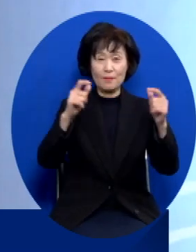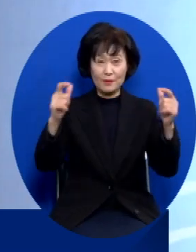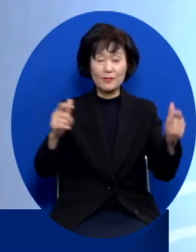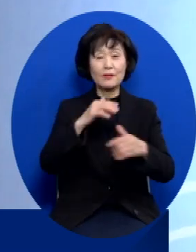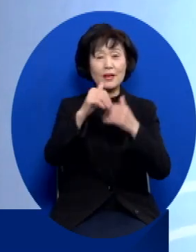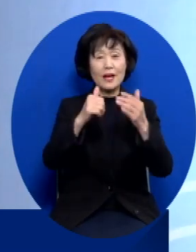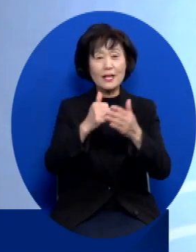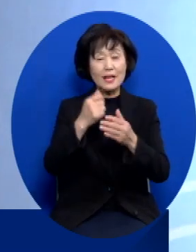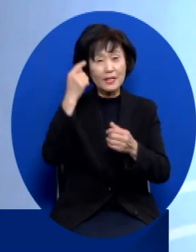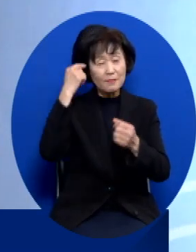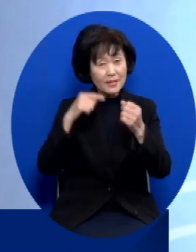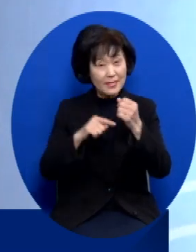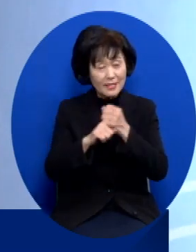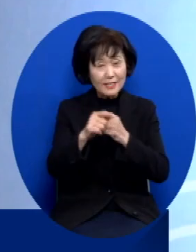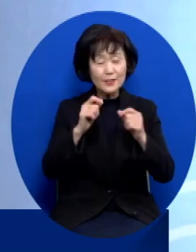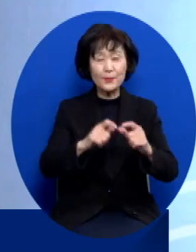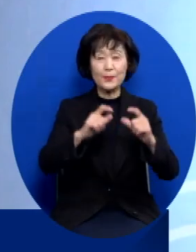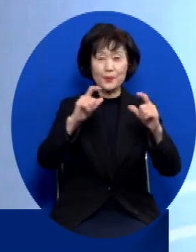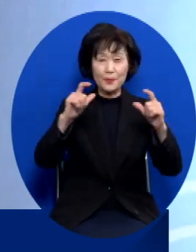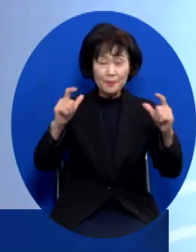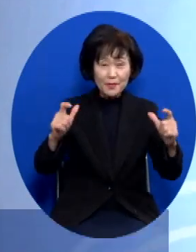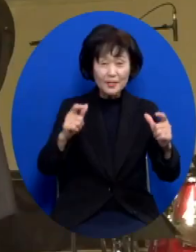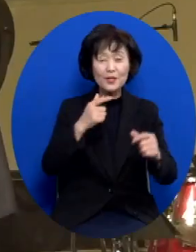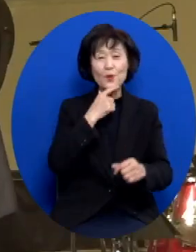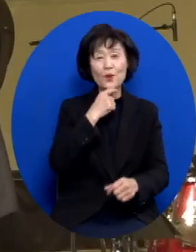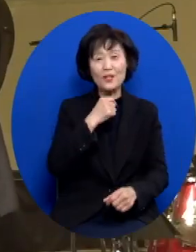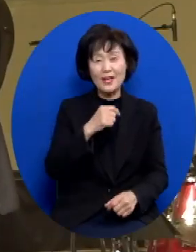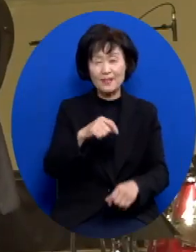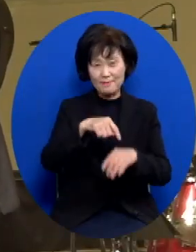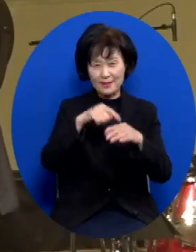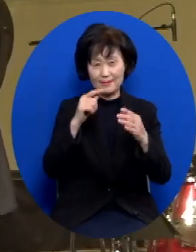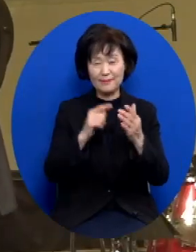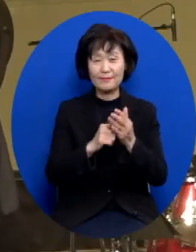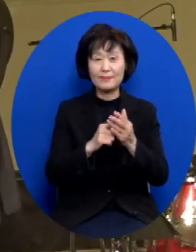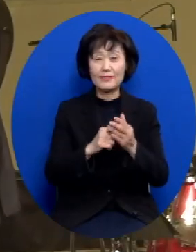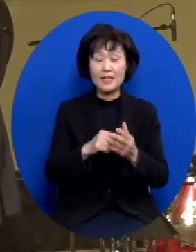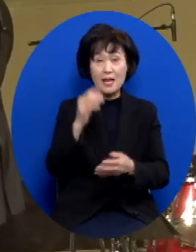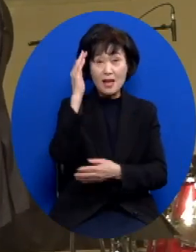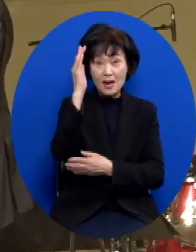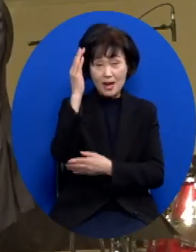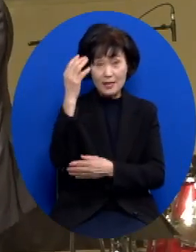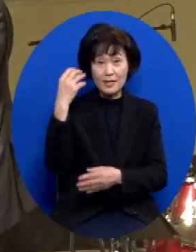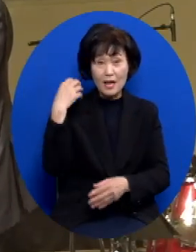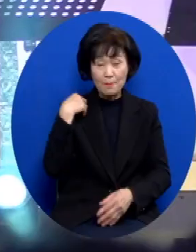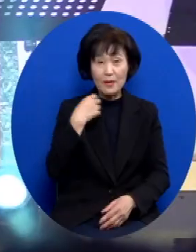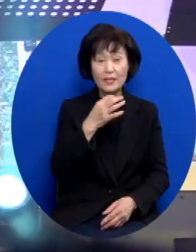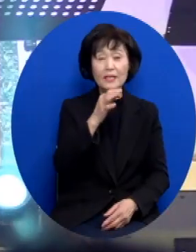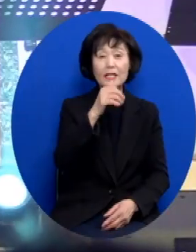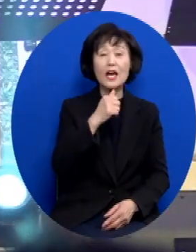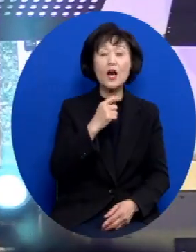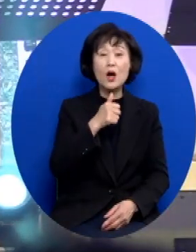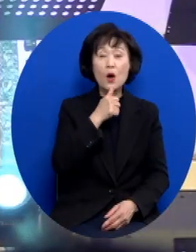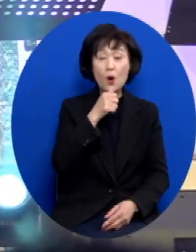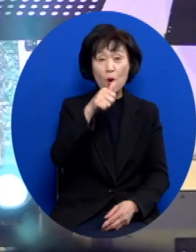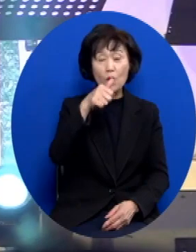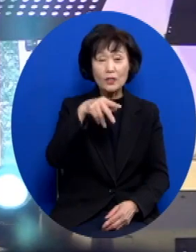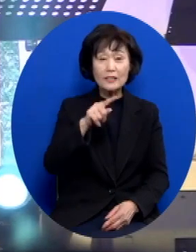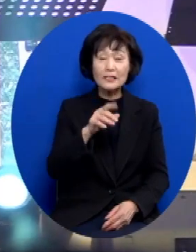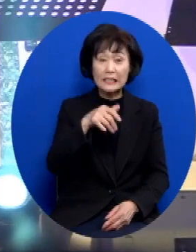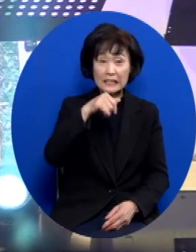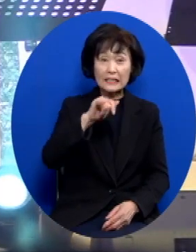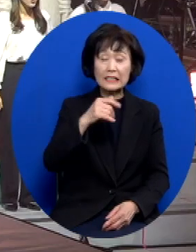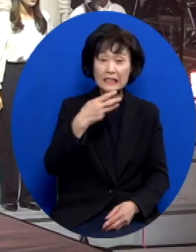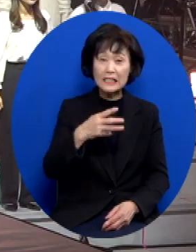뜻이 널리 널리 알려졌으면 하는 바람입니다. 집회 강사진으로는 홍정길 목사, 이동원 목사를